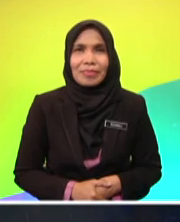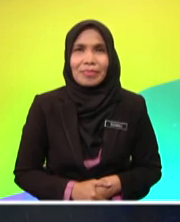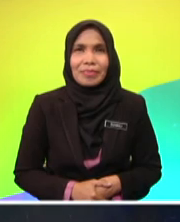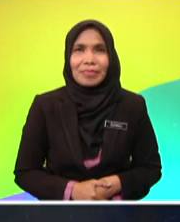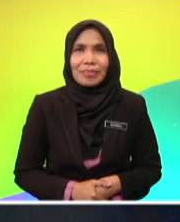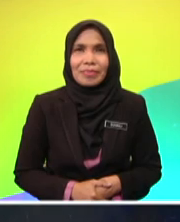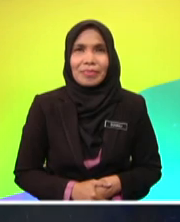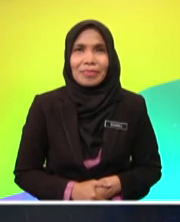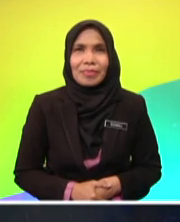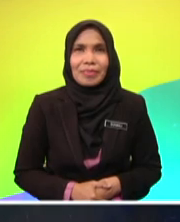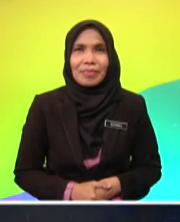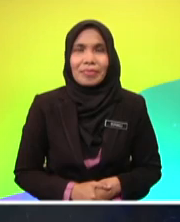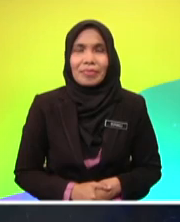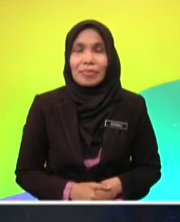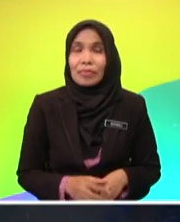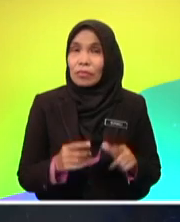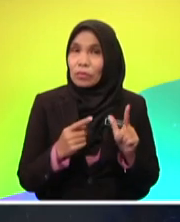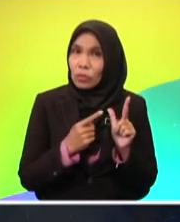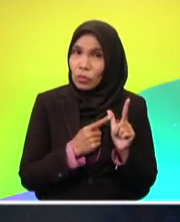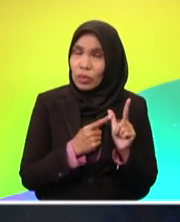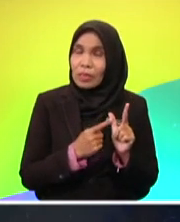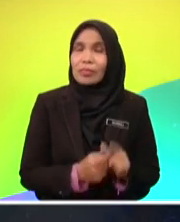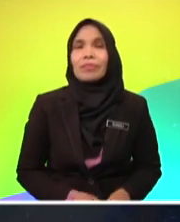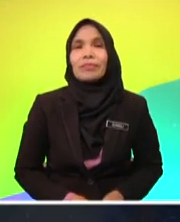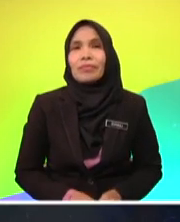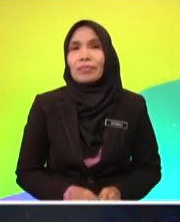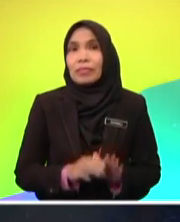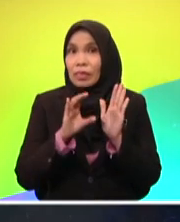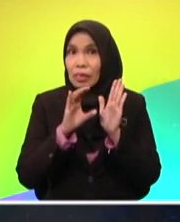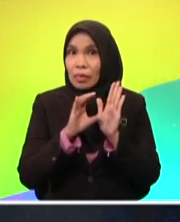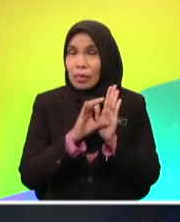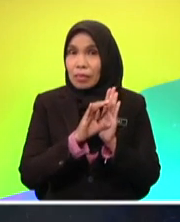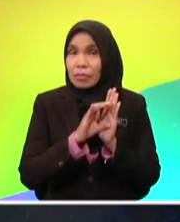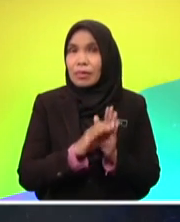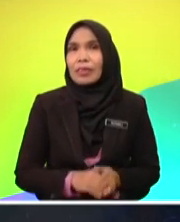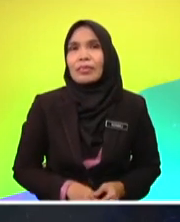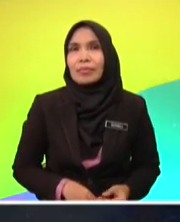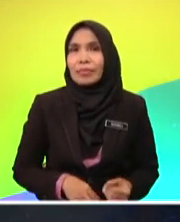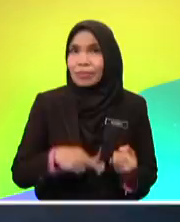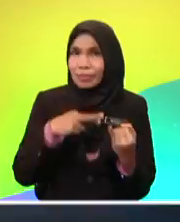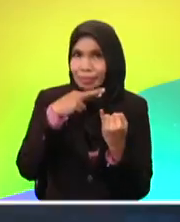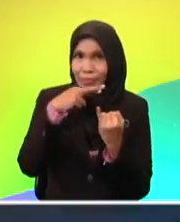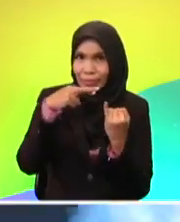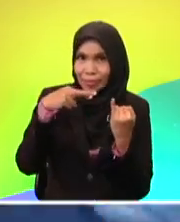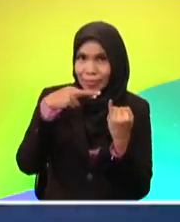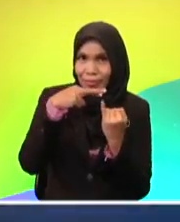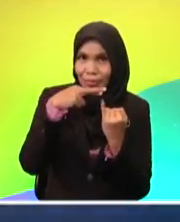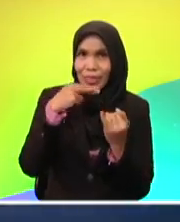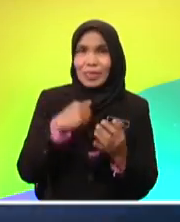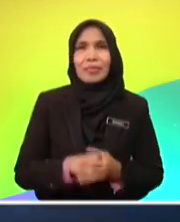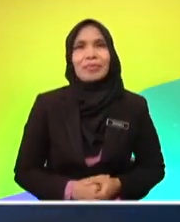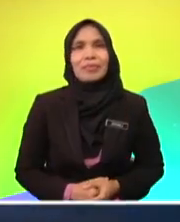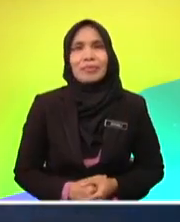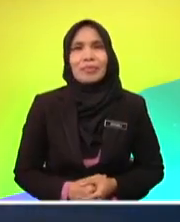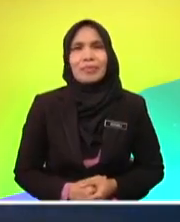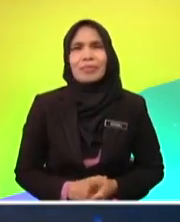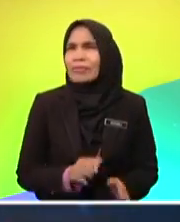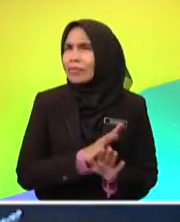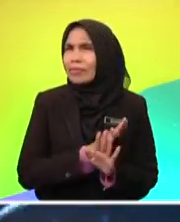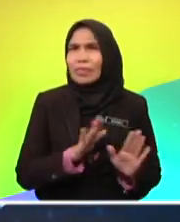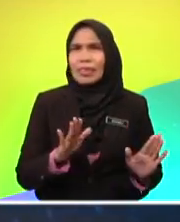saya gambar kulat, murid-murid. Okey, gambar kulat tak nampak pula buah